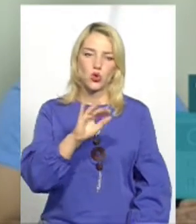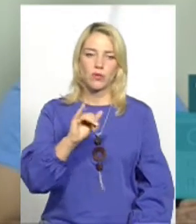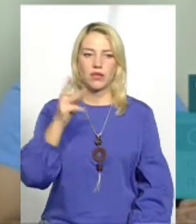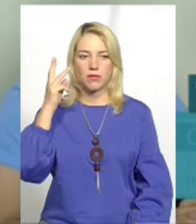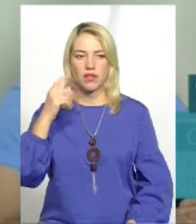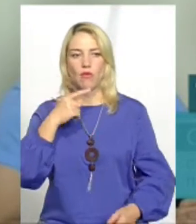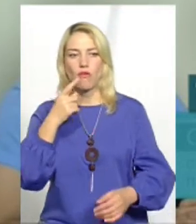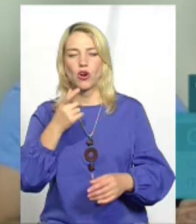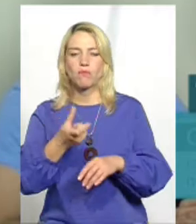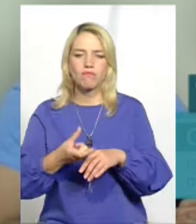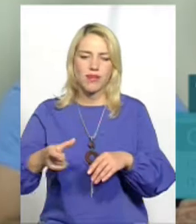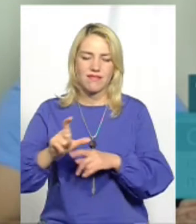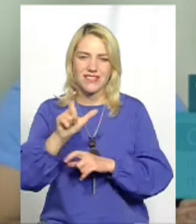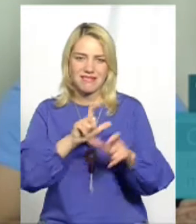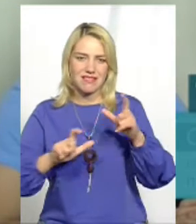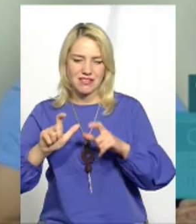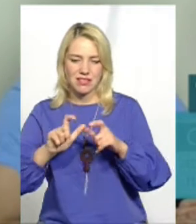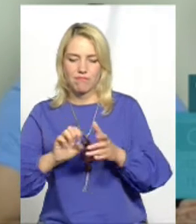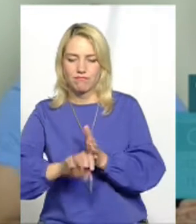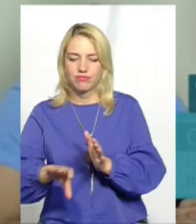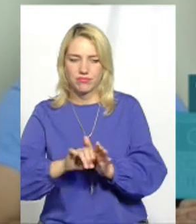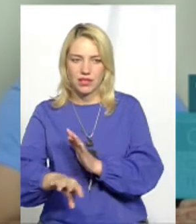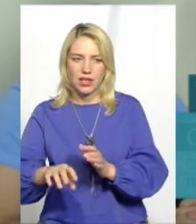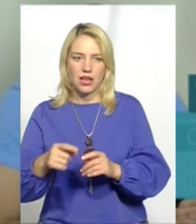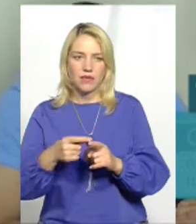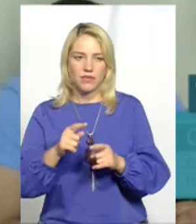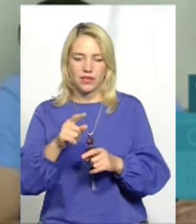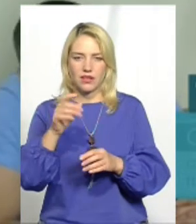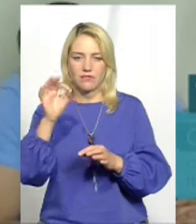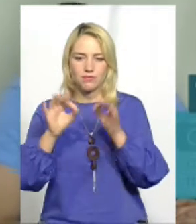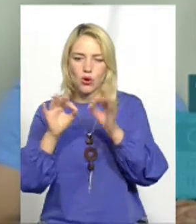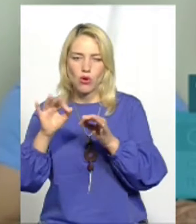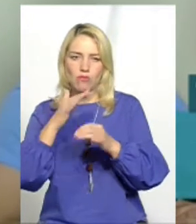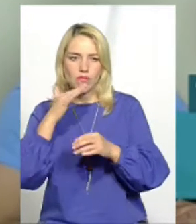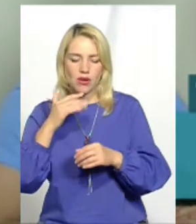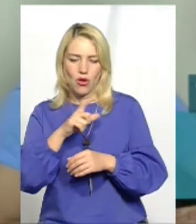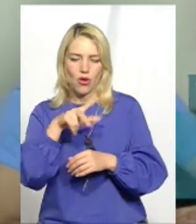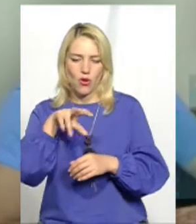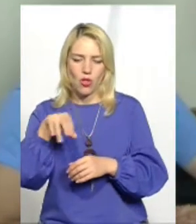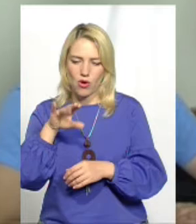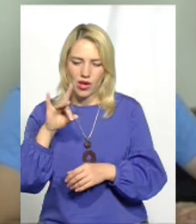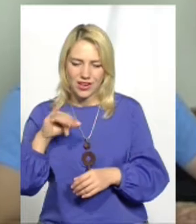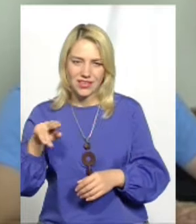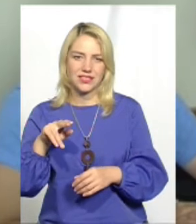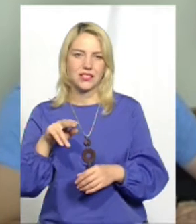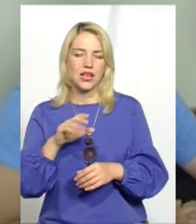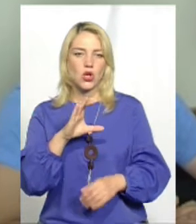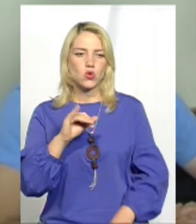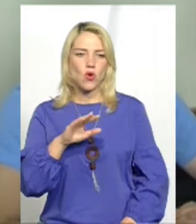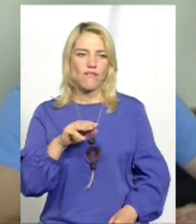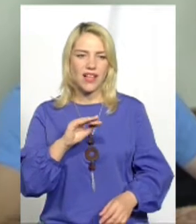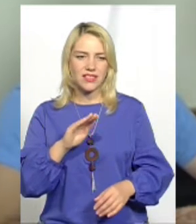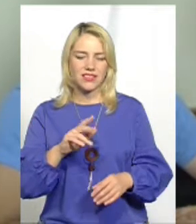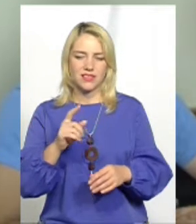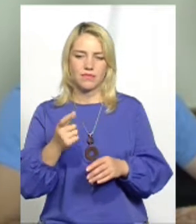завислих речовинах в 1,1 рази, ХСК і БСК в 1,1 рази, хлориди, сульфати також, фосфати в